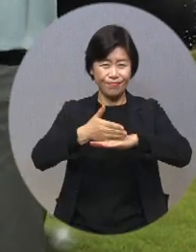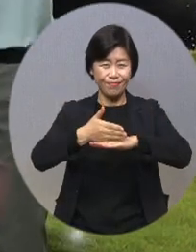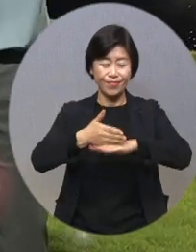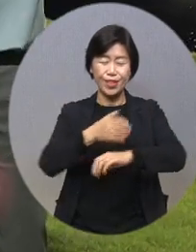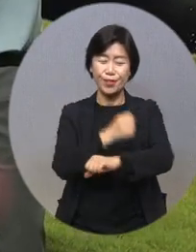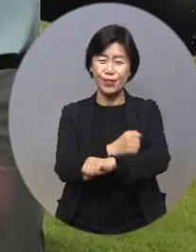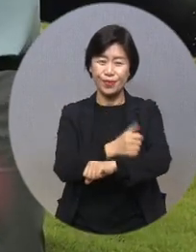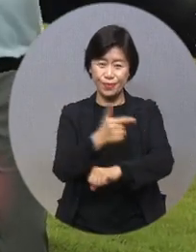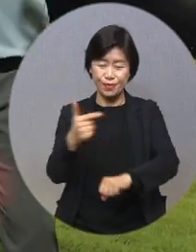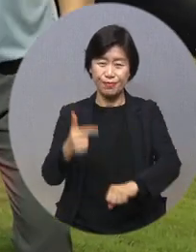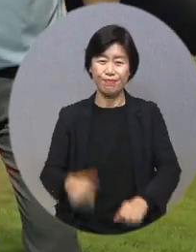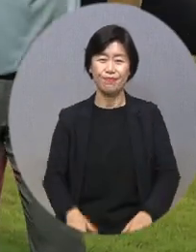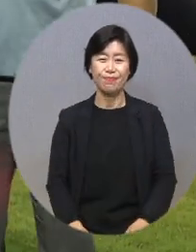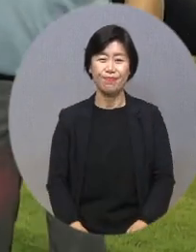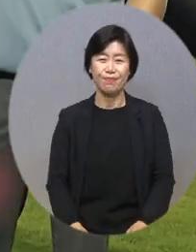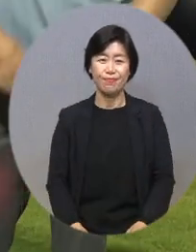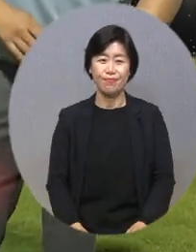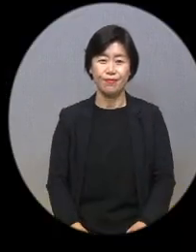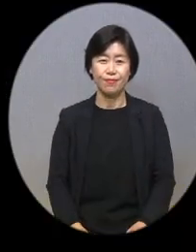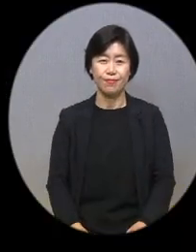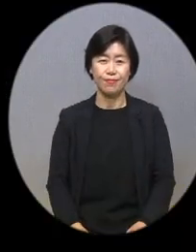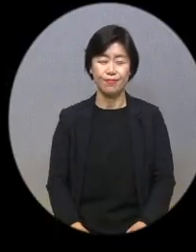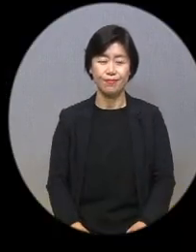수고하셨습니다. 수고하셨습니다.